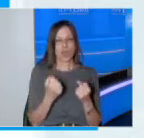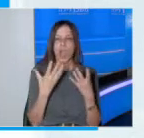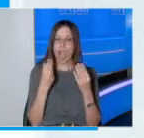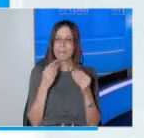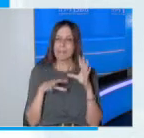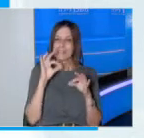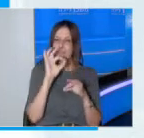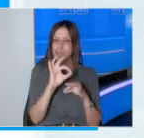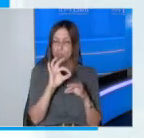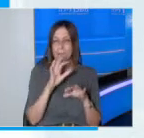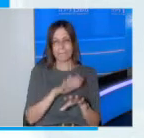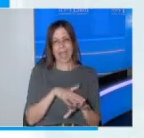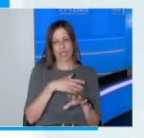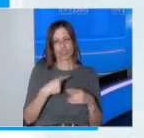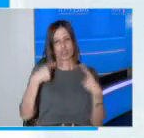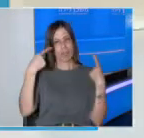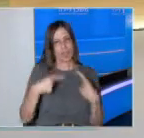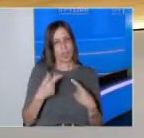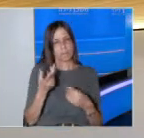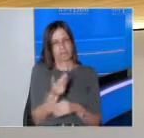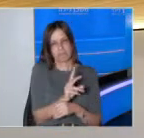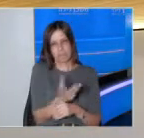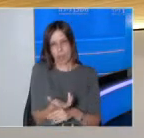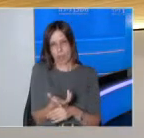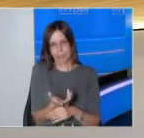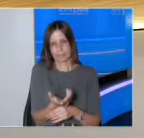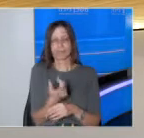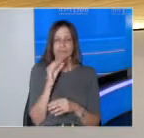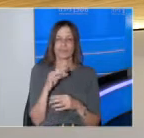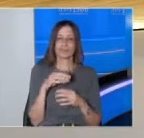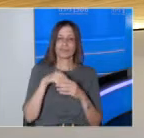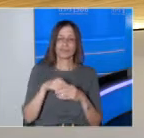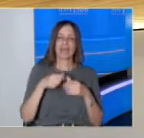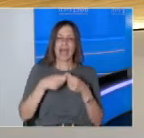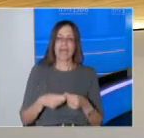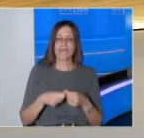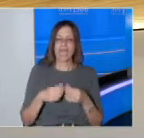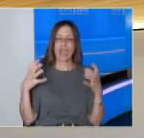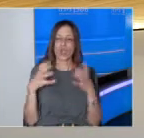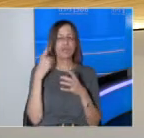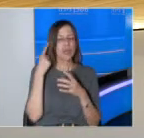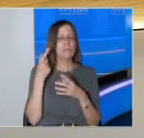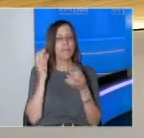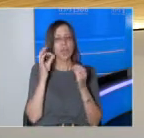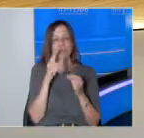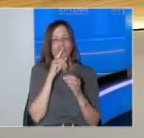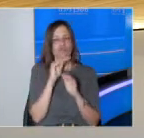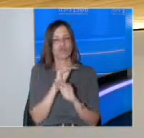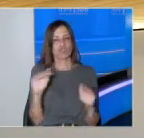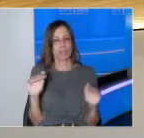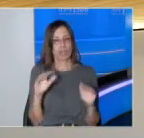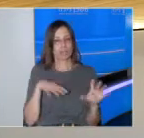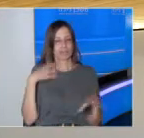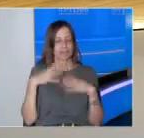ממצביעיו מרגישים היום מרומים. מקרב חברי הקואליציה נשמעה בעיקר שתיקה רועמת. למה